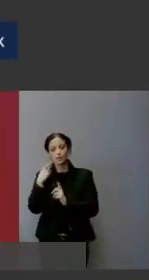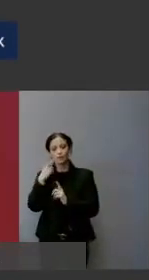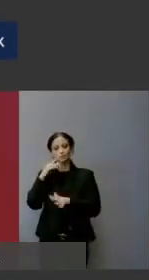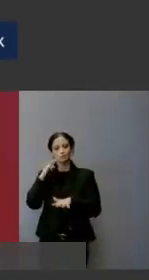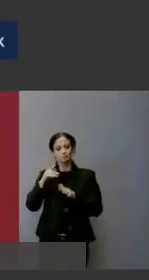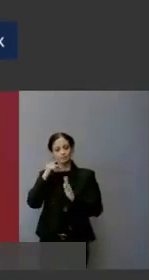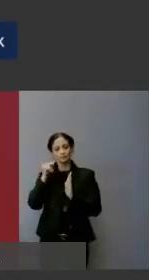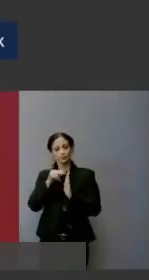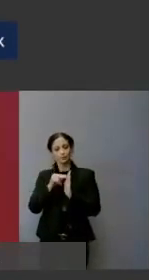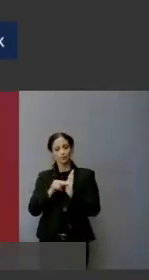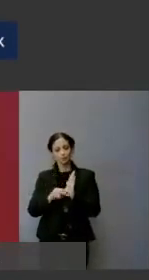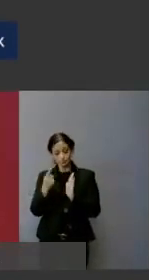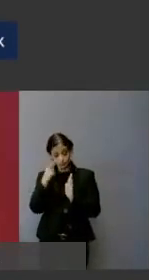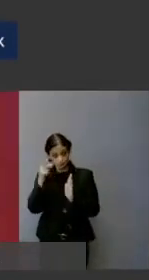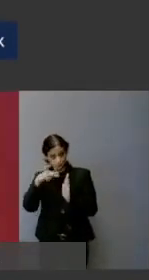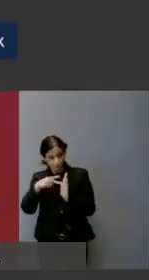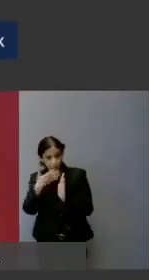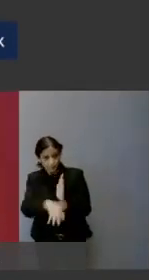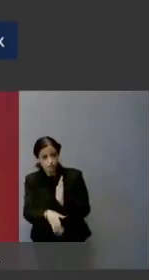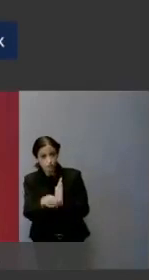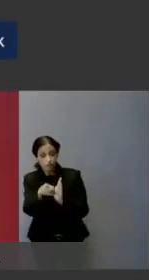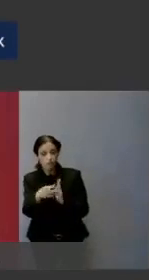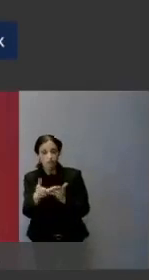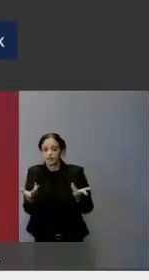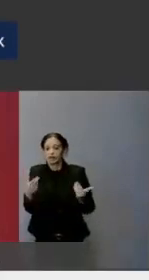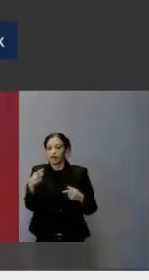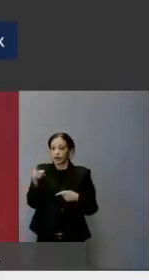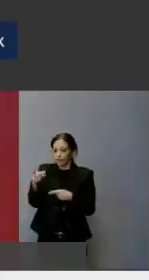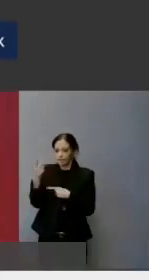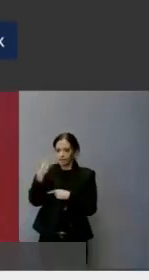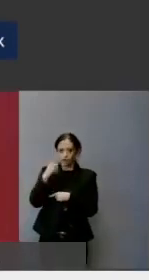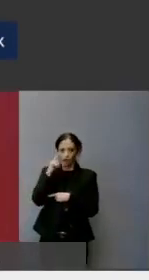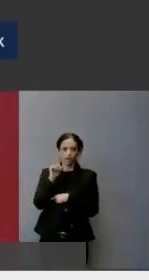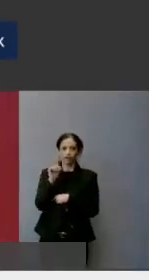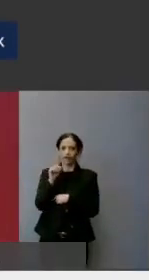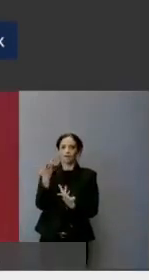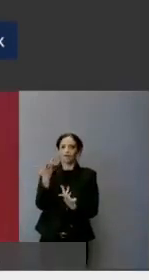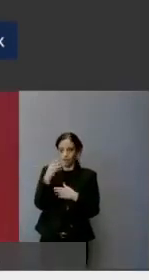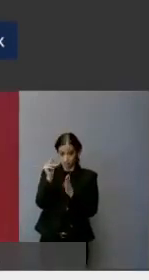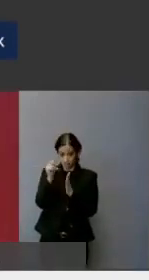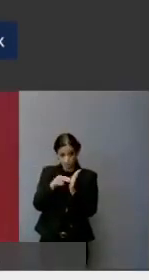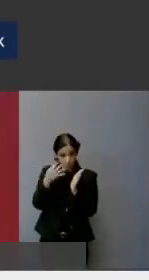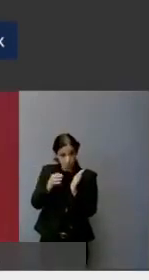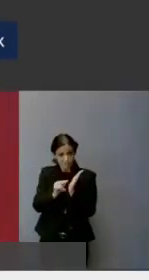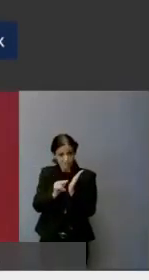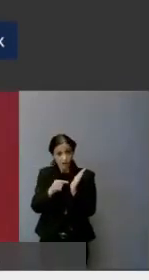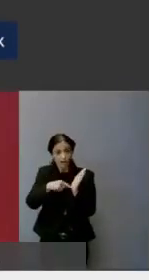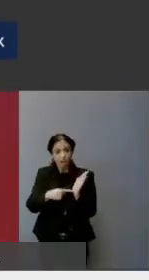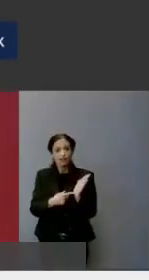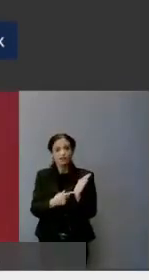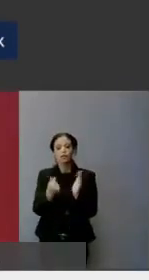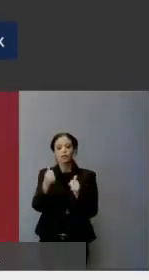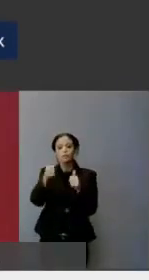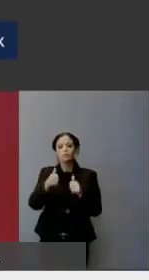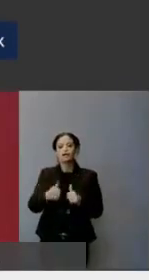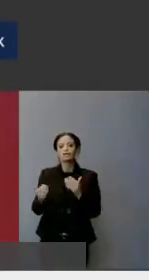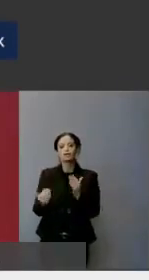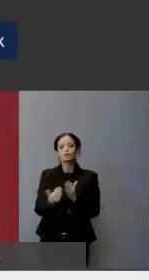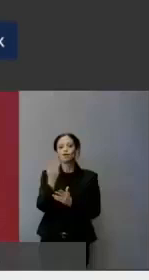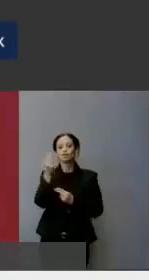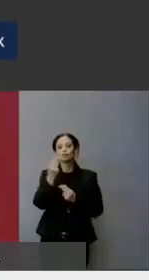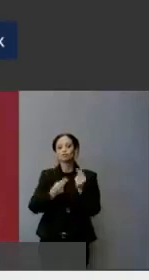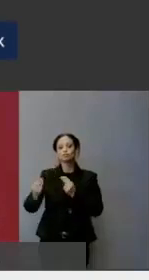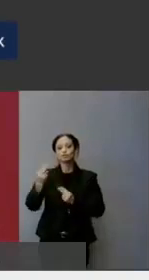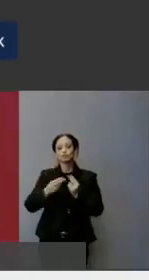io e lei e con la testa ma c'è sito questo bando per la progettazione realizzazione della nuova cabina via stazione marittima